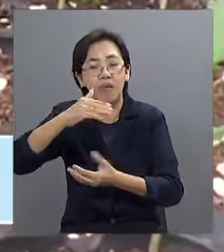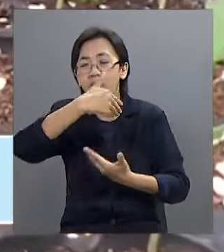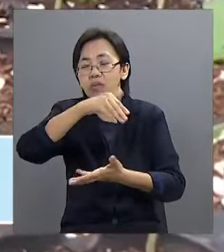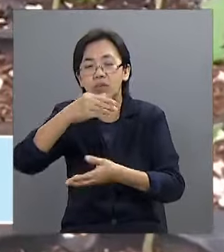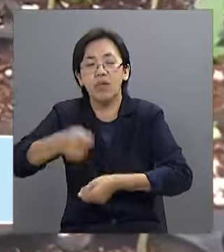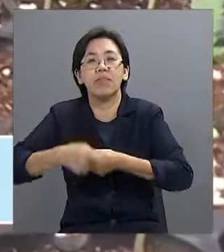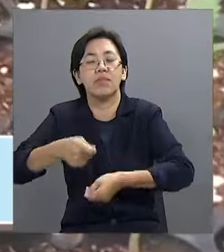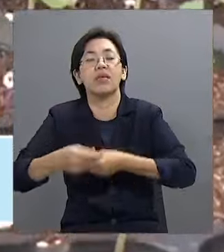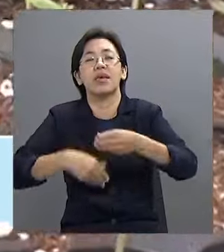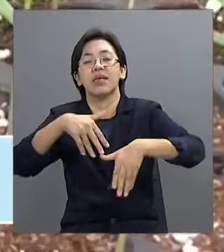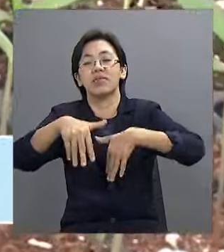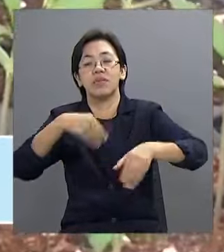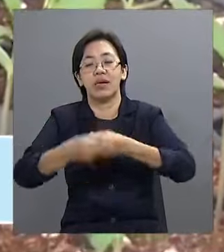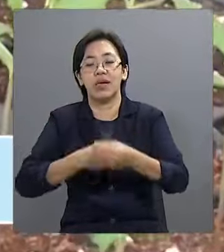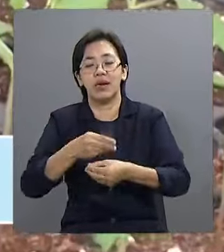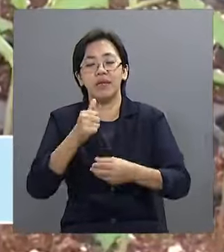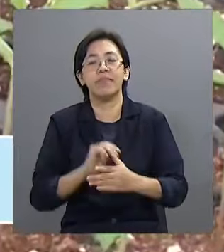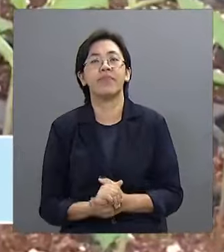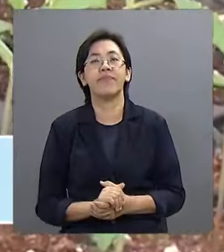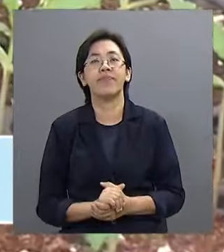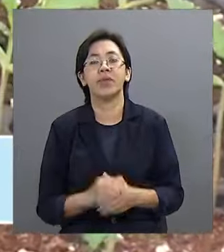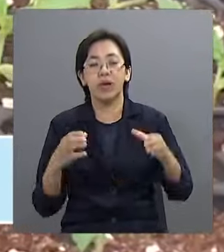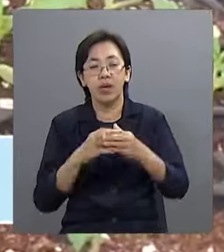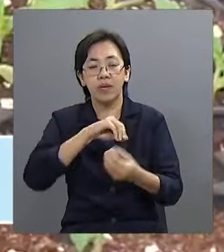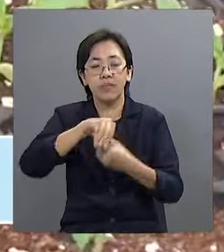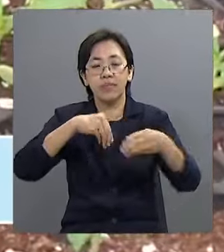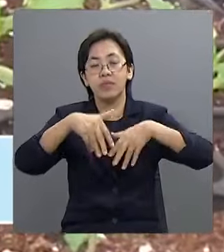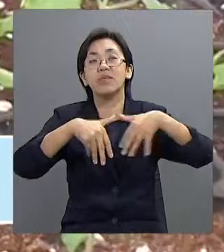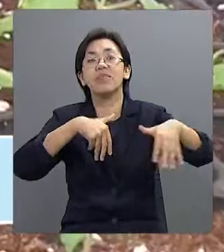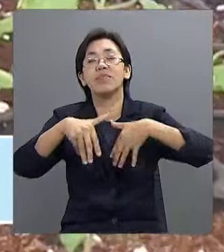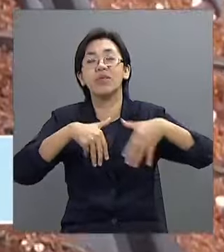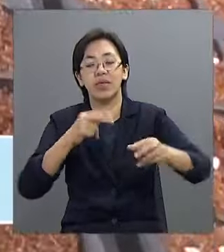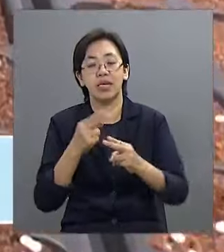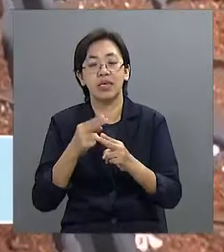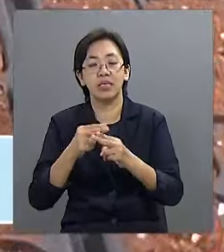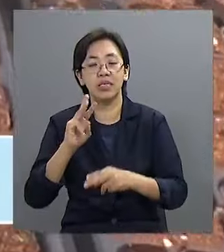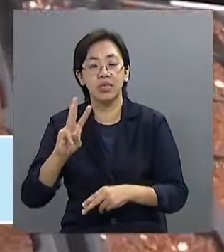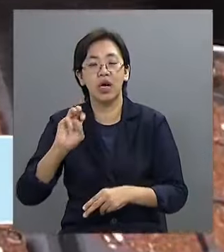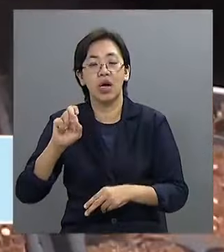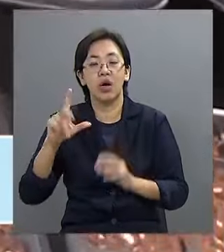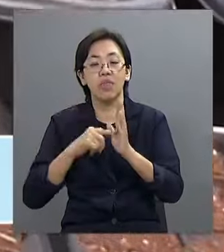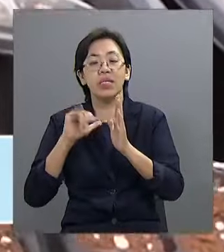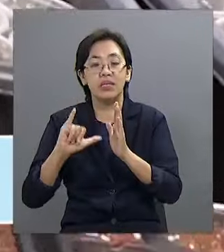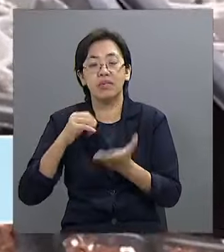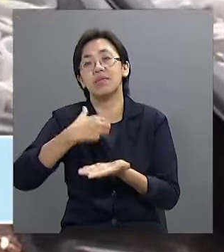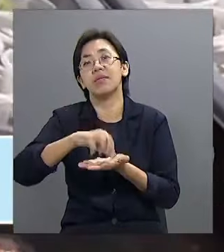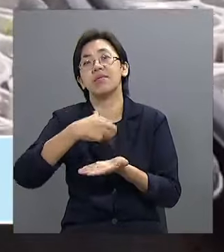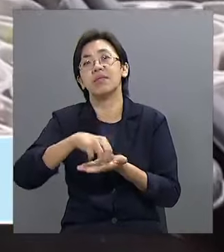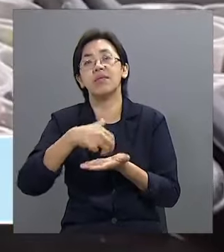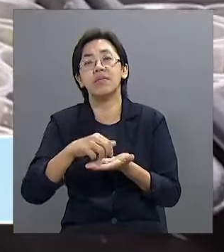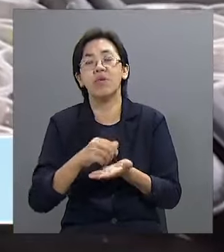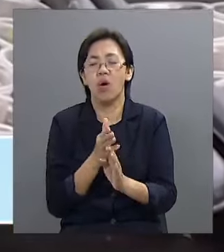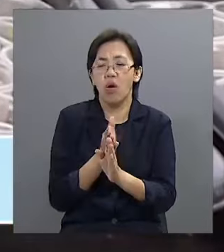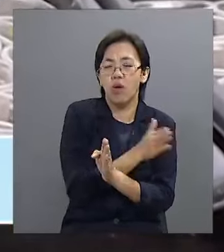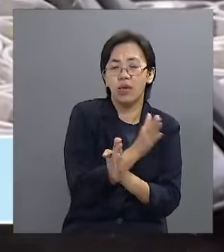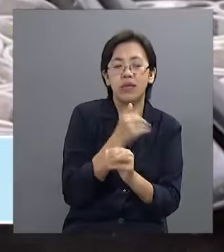ครับ ซึ่งหนึ่งในสมาชิกกลุ่มวิสาหกิจชุมชนคุณวิชัยชื่นอุรานะคะก็ได้เล่าให้เราฟังค่ะว่าเมื่อก่อนนี้ทำงานเป็นพนักง